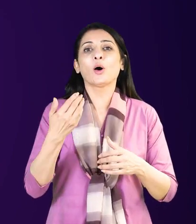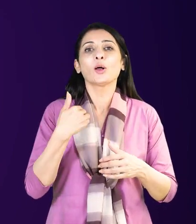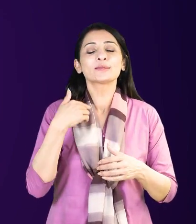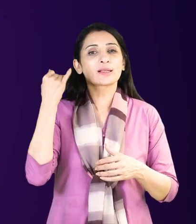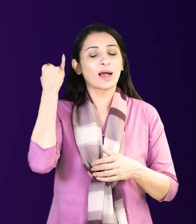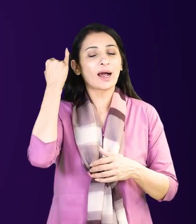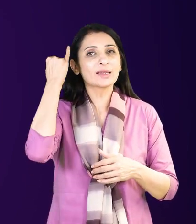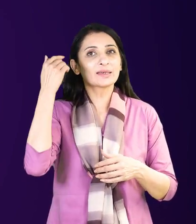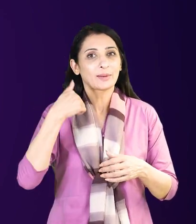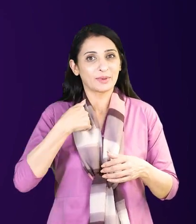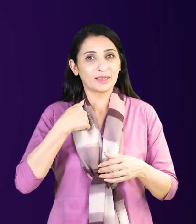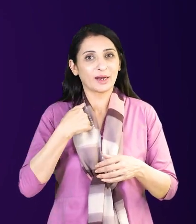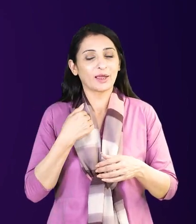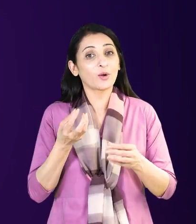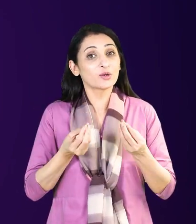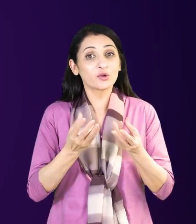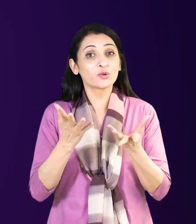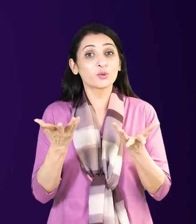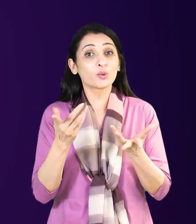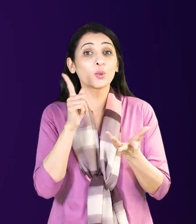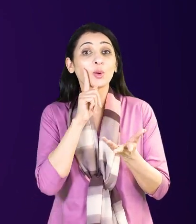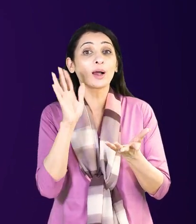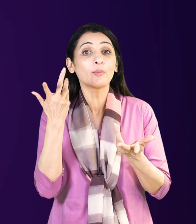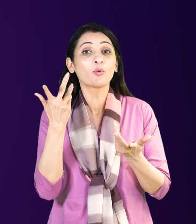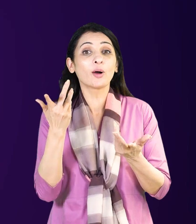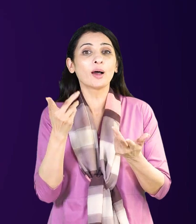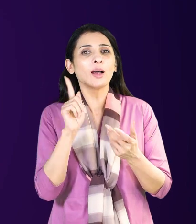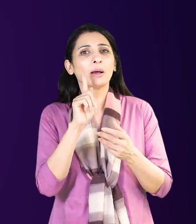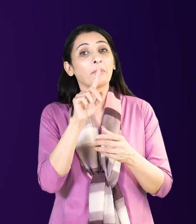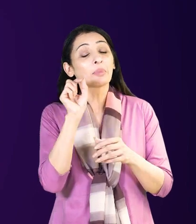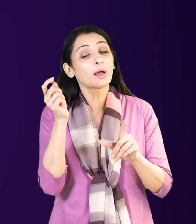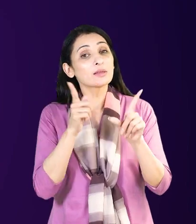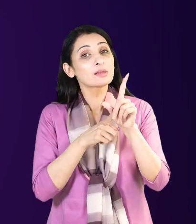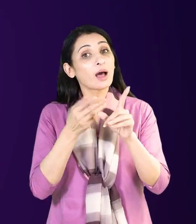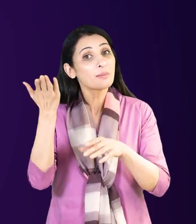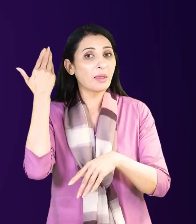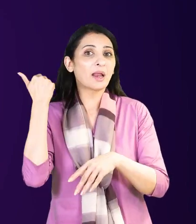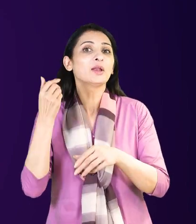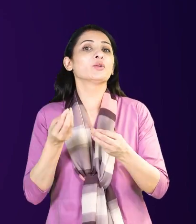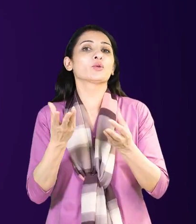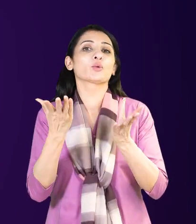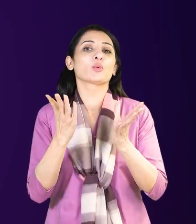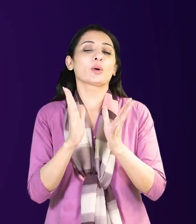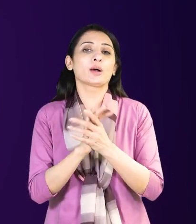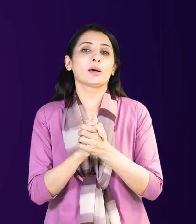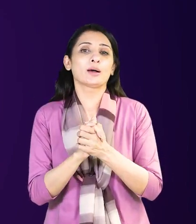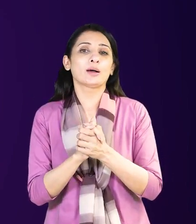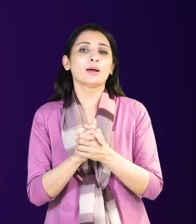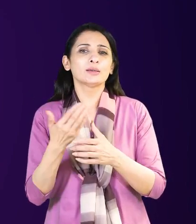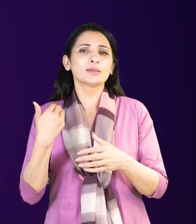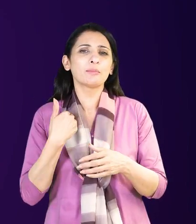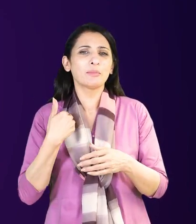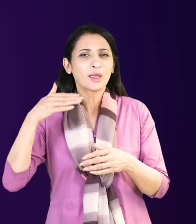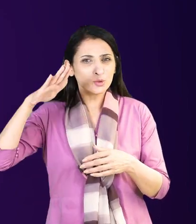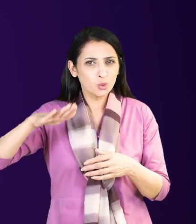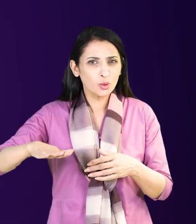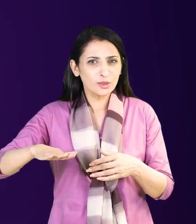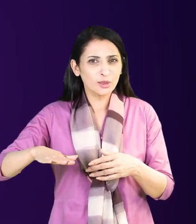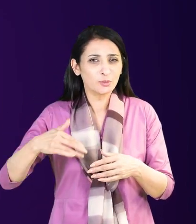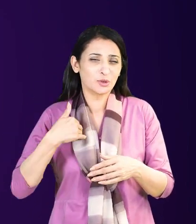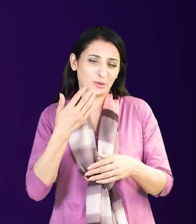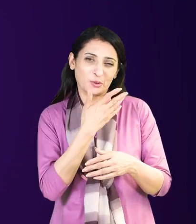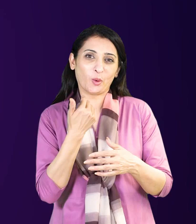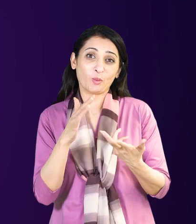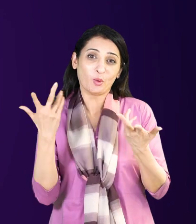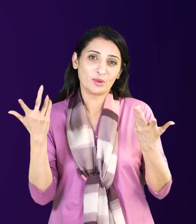है और ये स्टार्ट हुआ था ऑलमोस्ट इट्स बिन ऑलमोस्ट अ डेकेड। लेकिन ये एक जब मैं बहुत छोटी